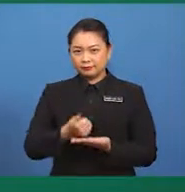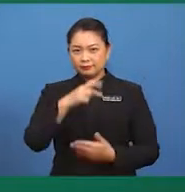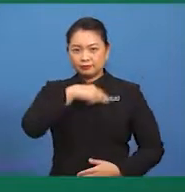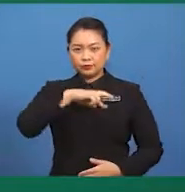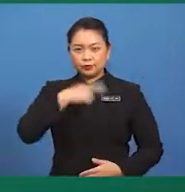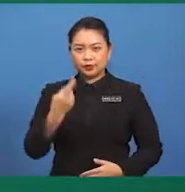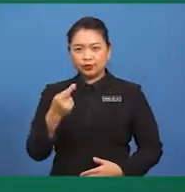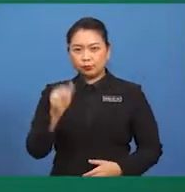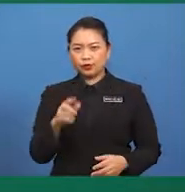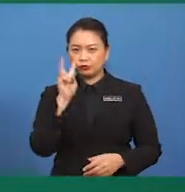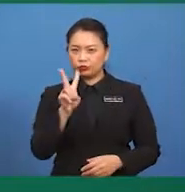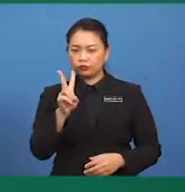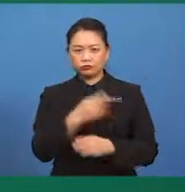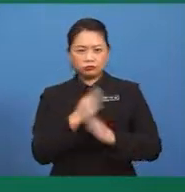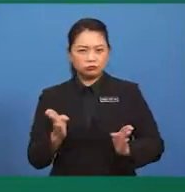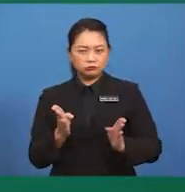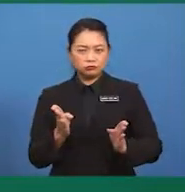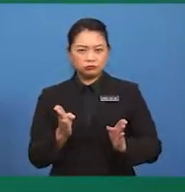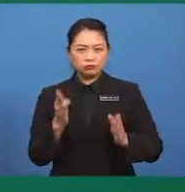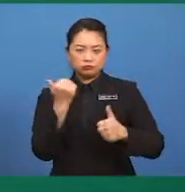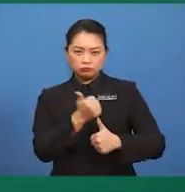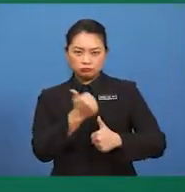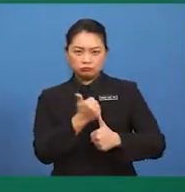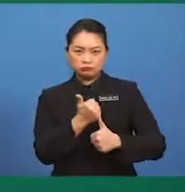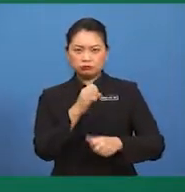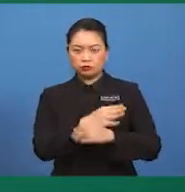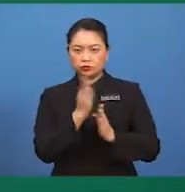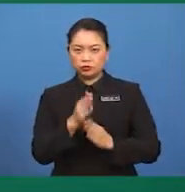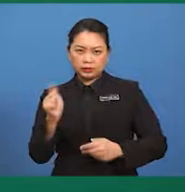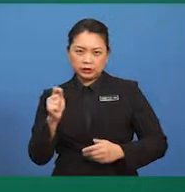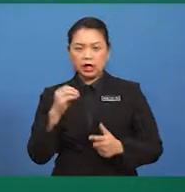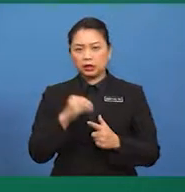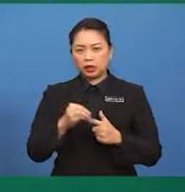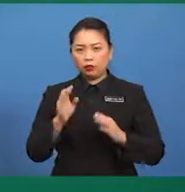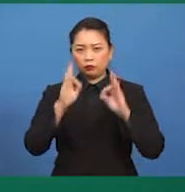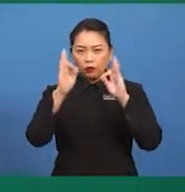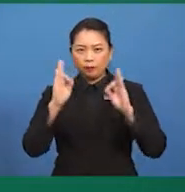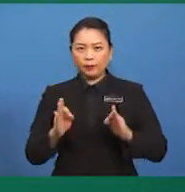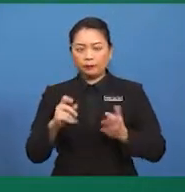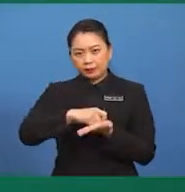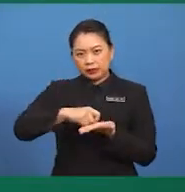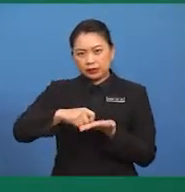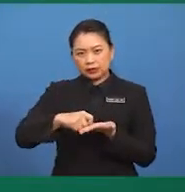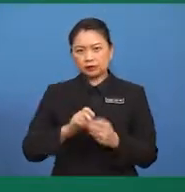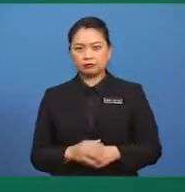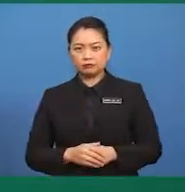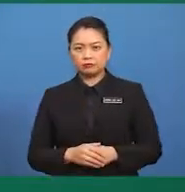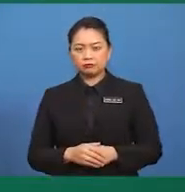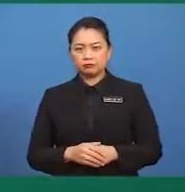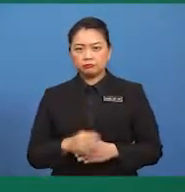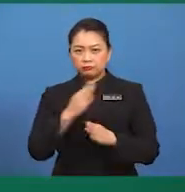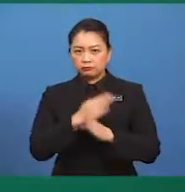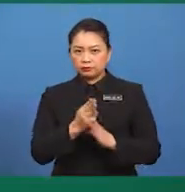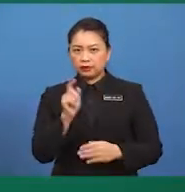sediakan dalam dua bentuk, sama ada disediakan dalam bentuk T atau format penyata. Bentuk T akan dicatat sebelah